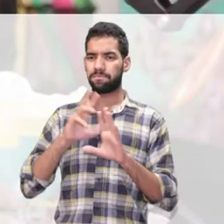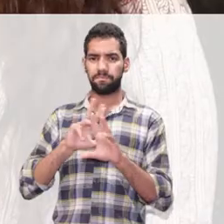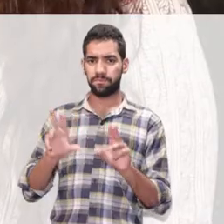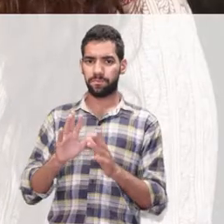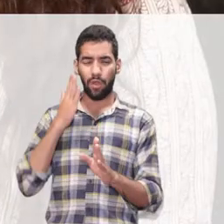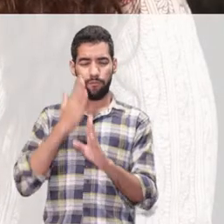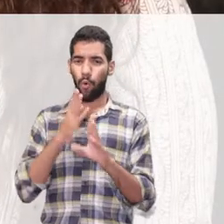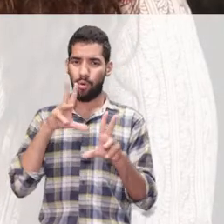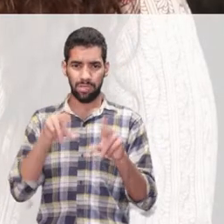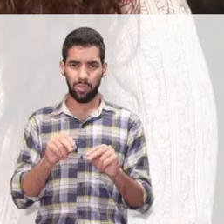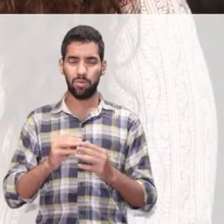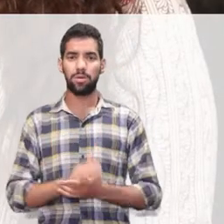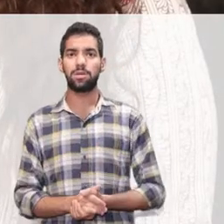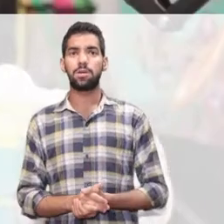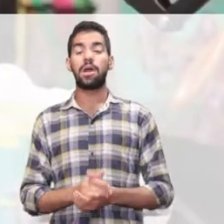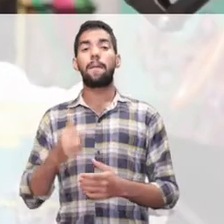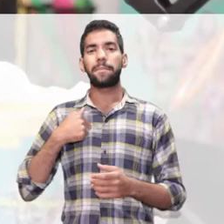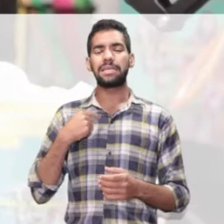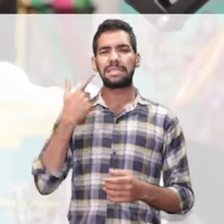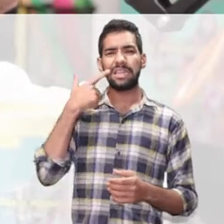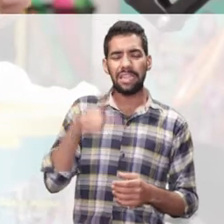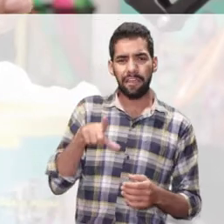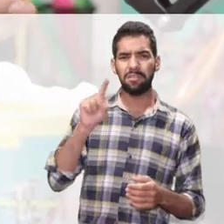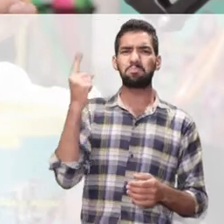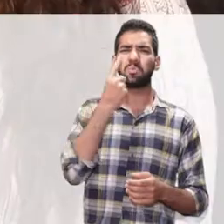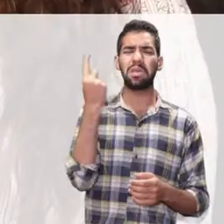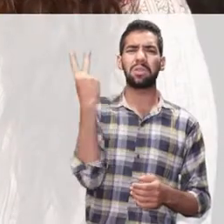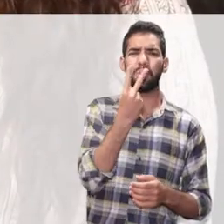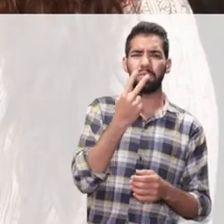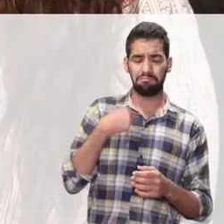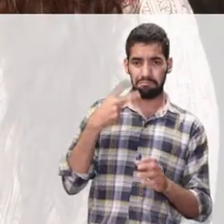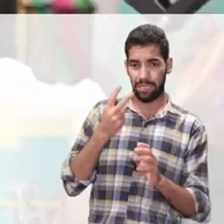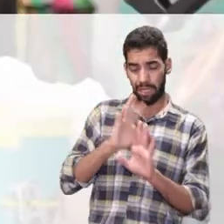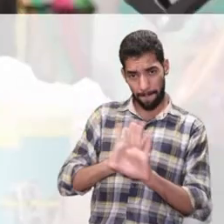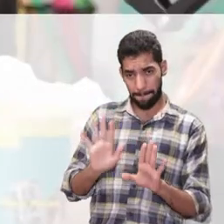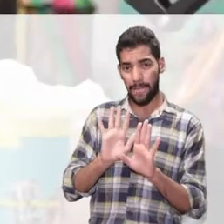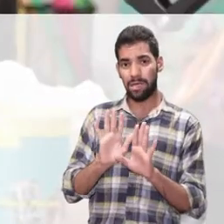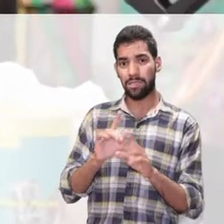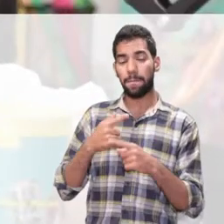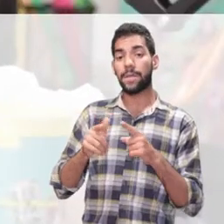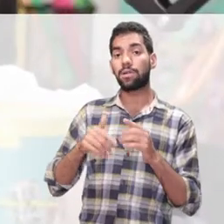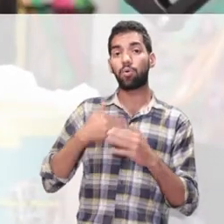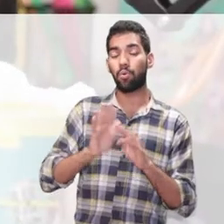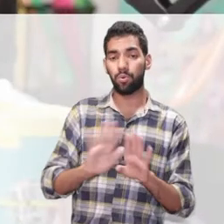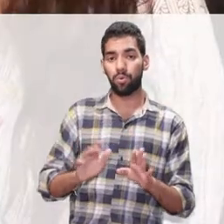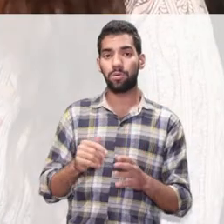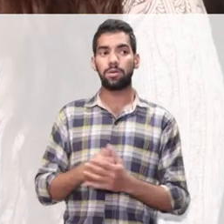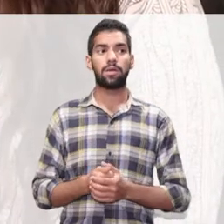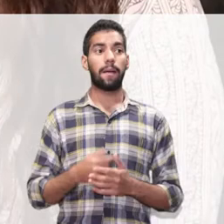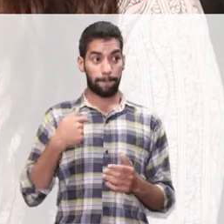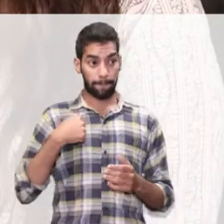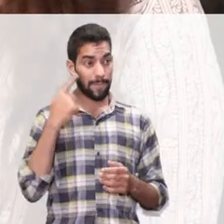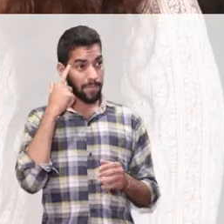चाणक्य थॉट वापिस आए भव्य यूनिट सर्टिफिकेट इसलिए मुझे लगा